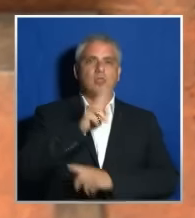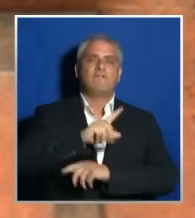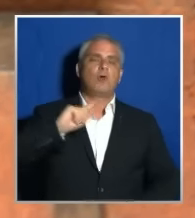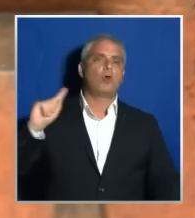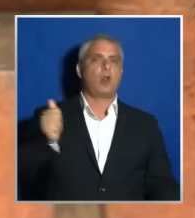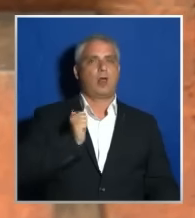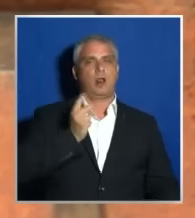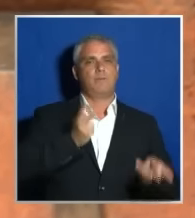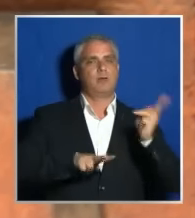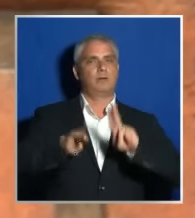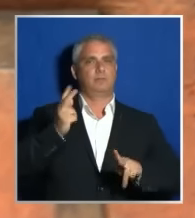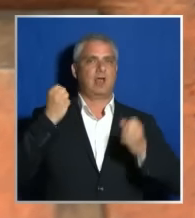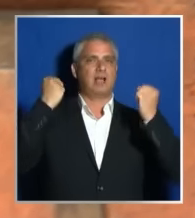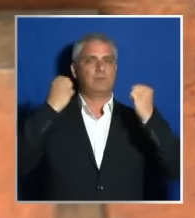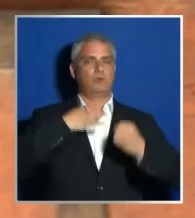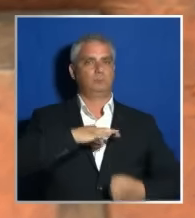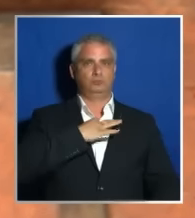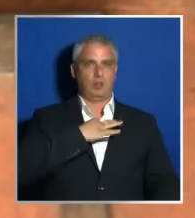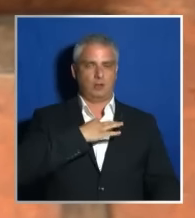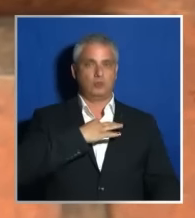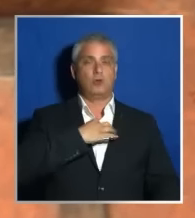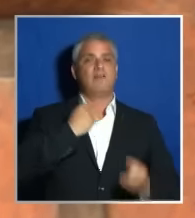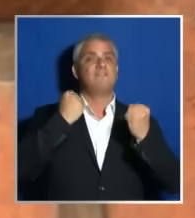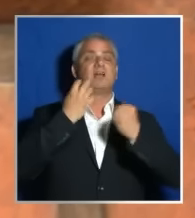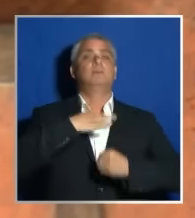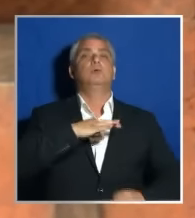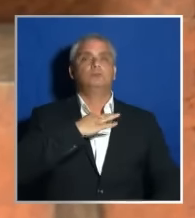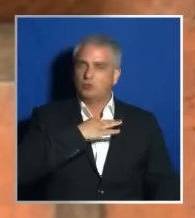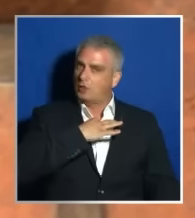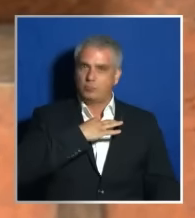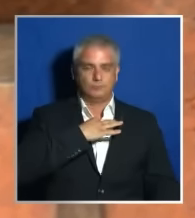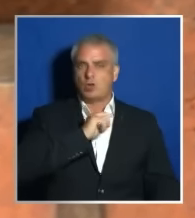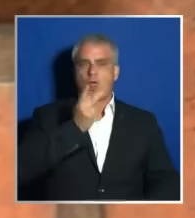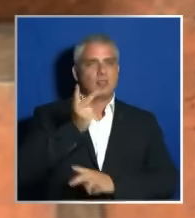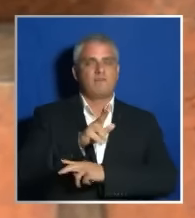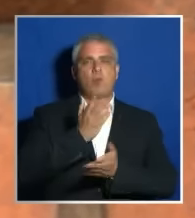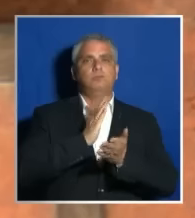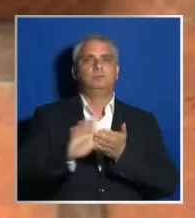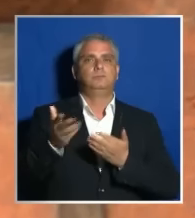כל חללינו הגיבורים, וגיבורינו לא נפלו